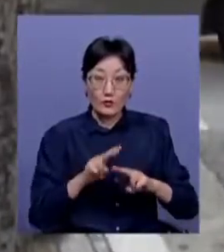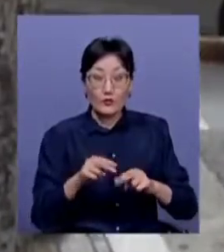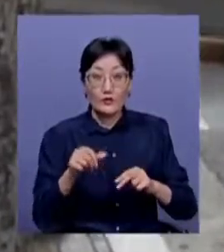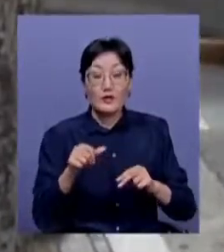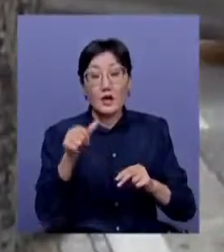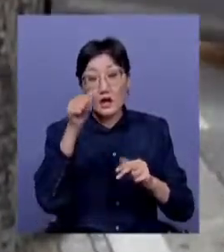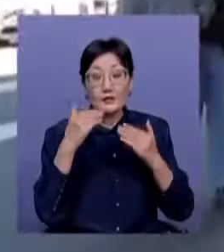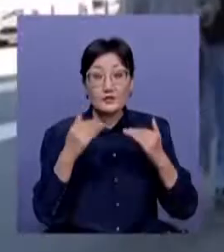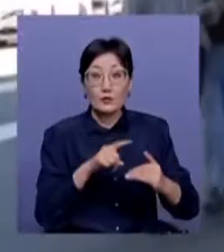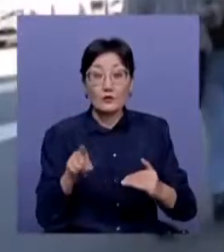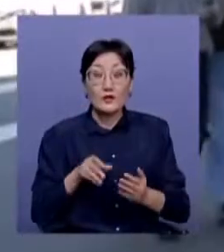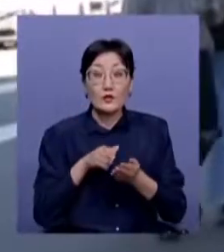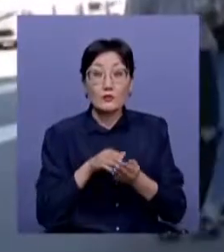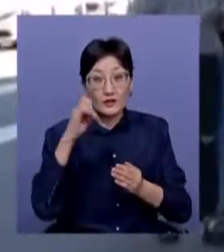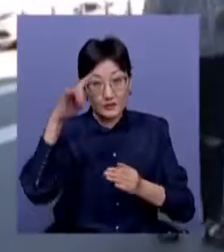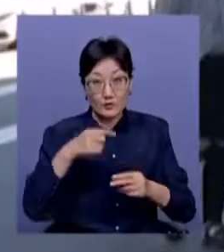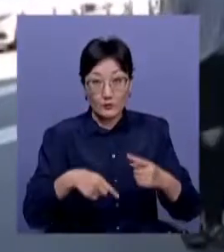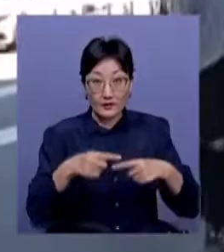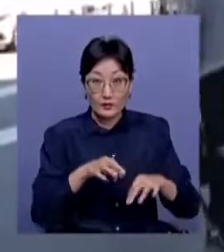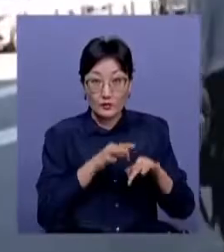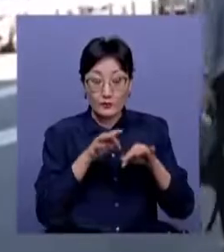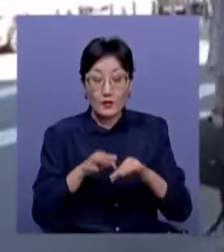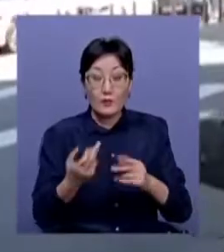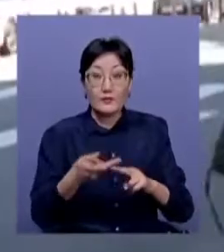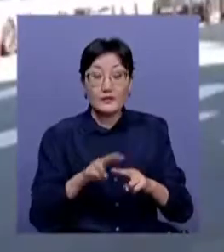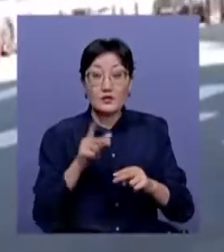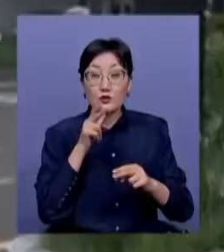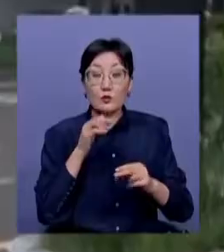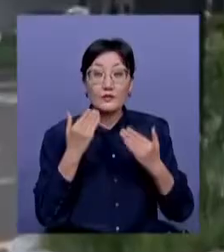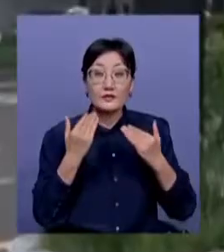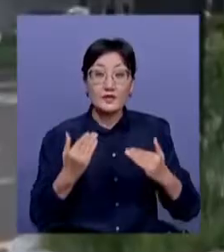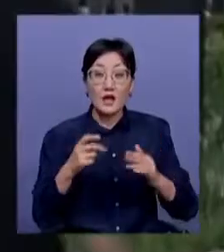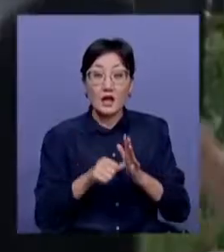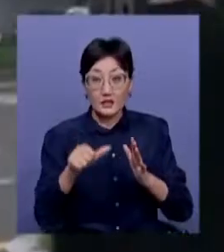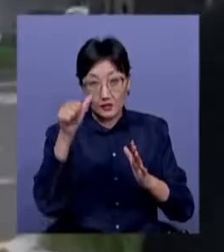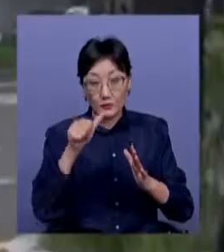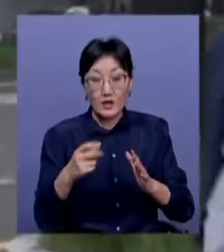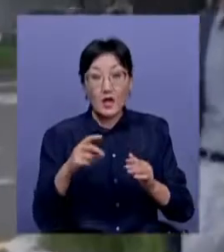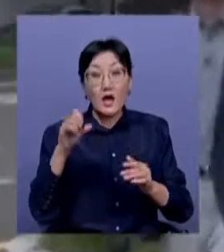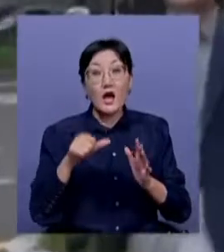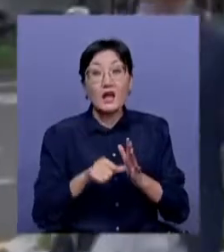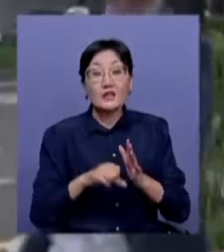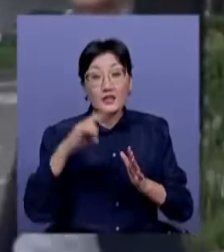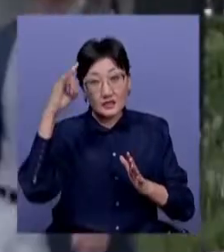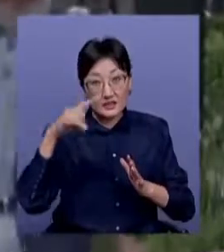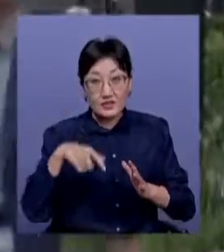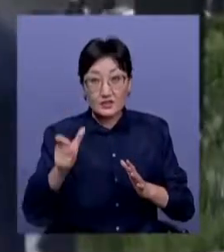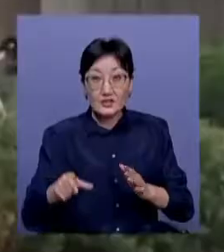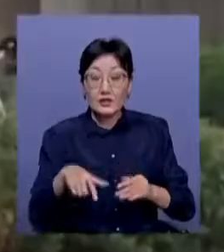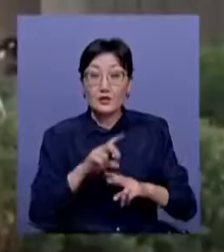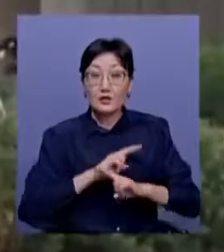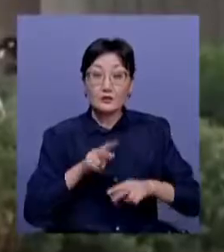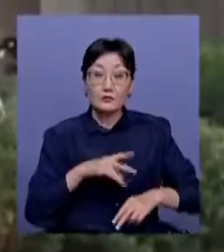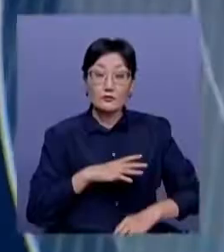дейін олардың мәйіті Қазақстанға жеткізіледі. Сонымен қатар оның сөзінше Кореяда соңғы 6 айда 6 қазақстандық қайтыс болған.